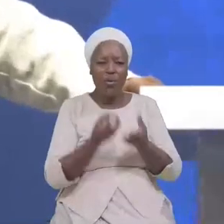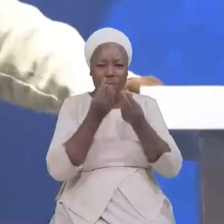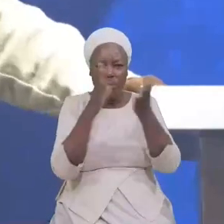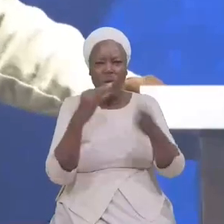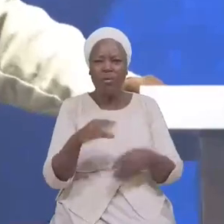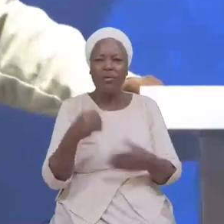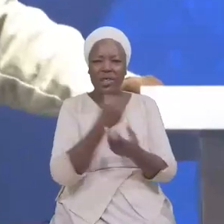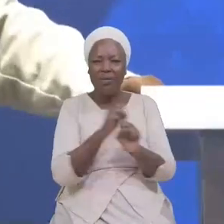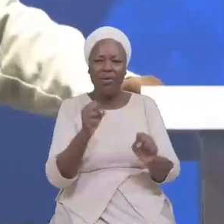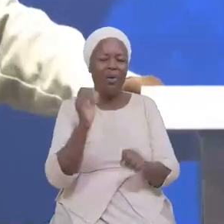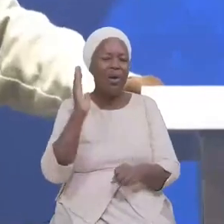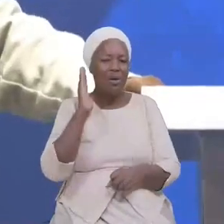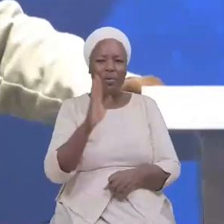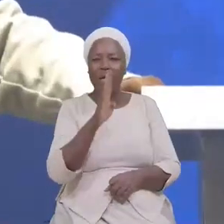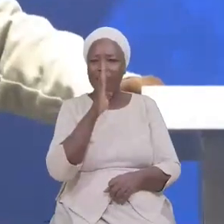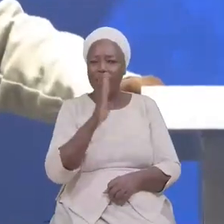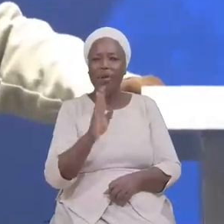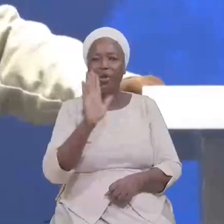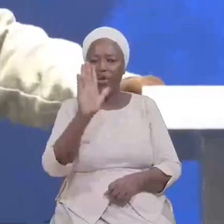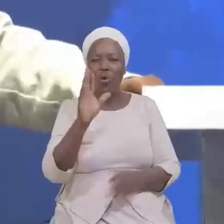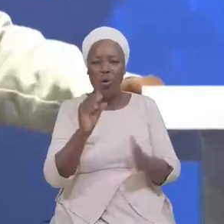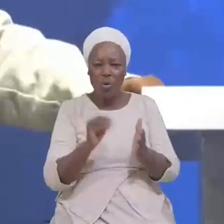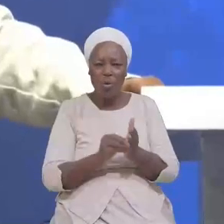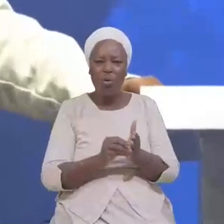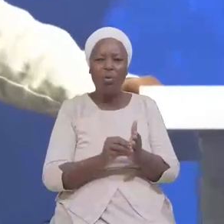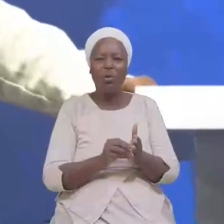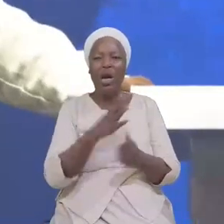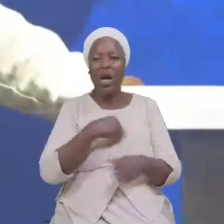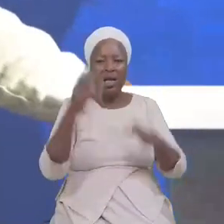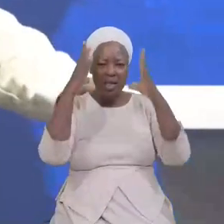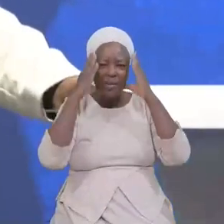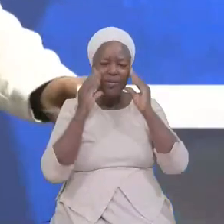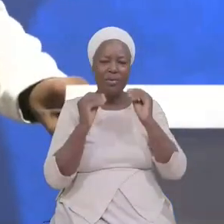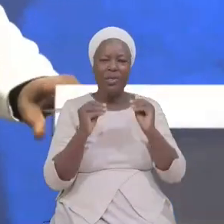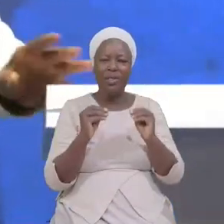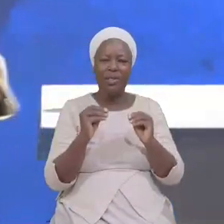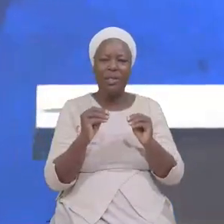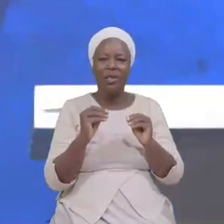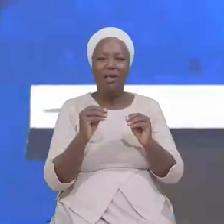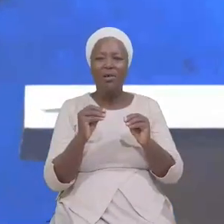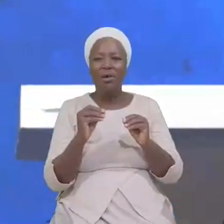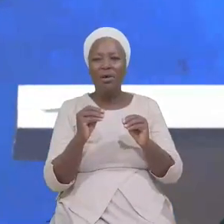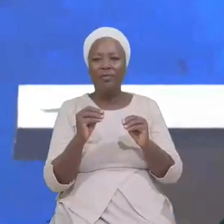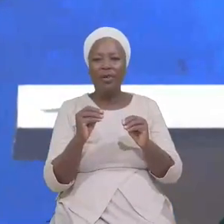salut soit ta possession et ton expérience.